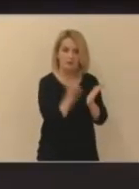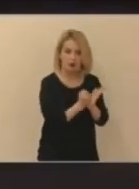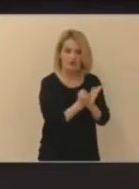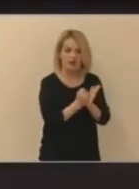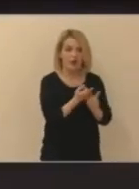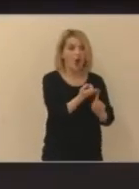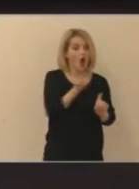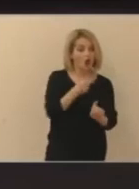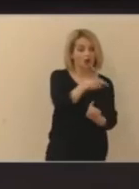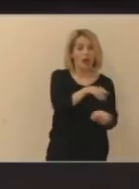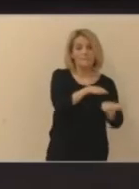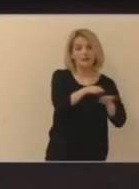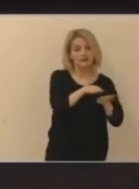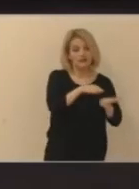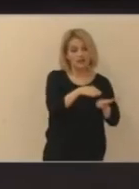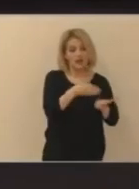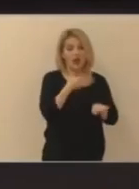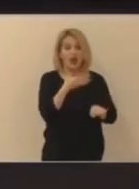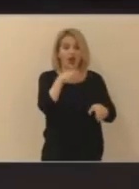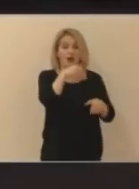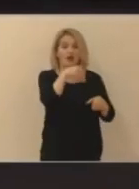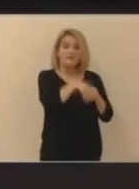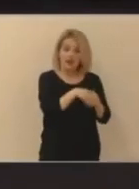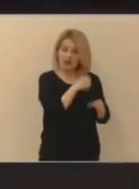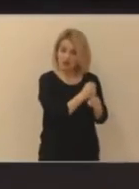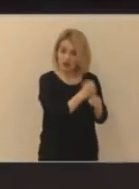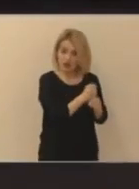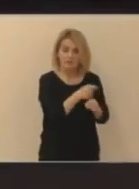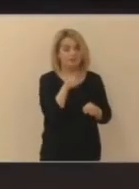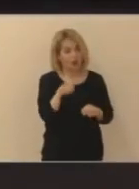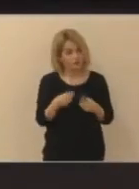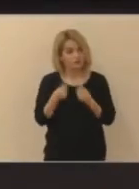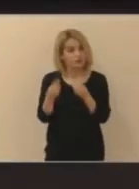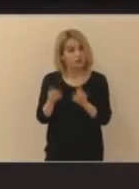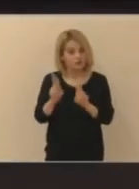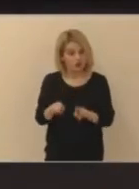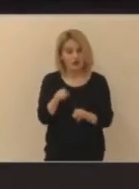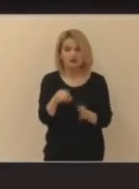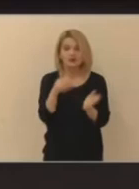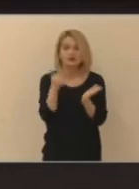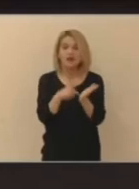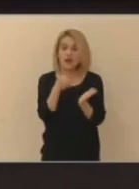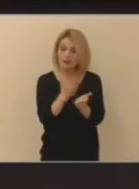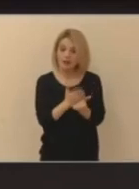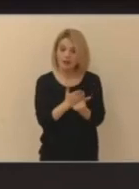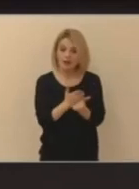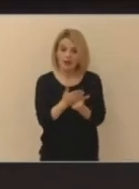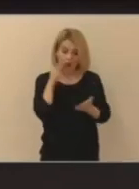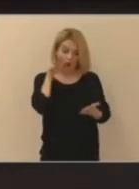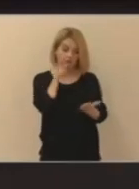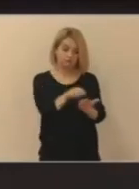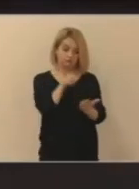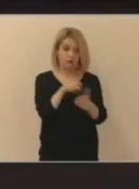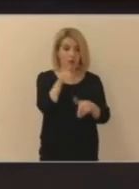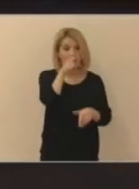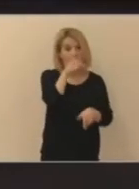страна на Министерството за внатрешни работи, секако дека тие ќе бидат во увид на МВР,